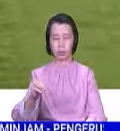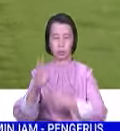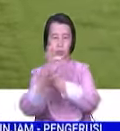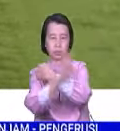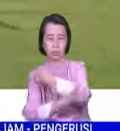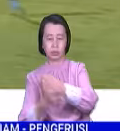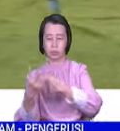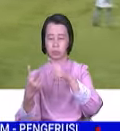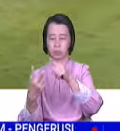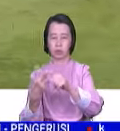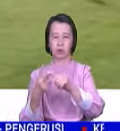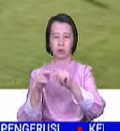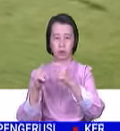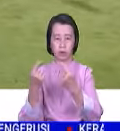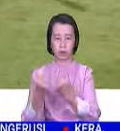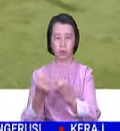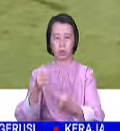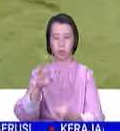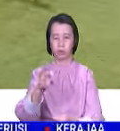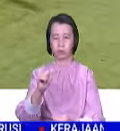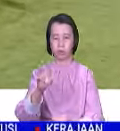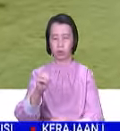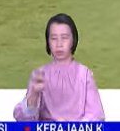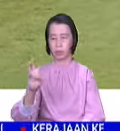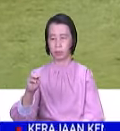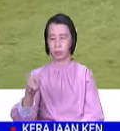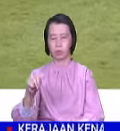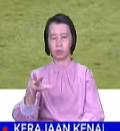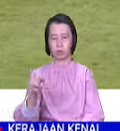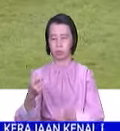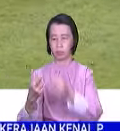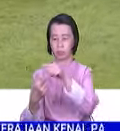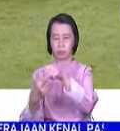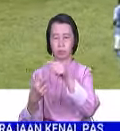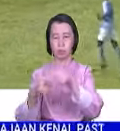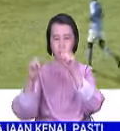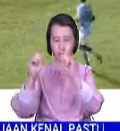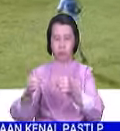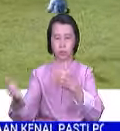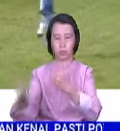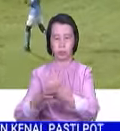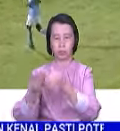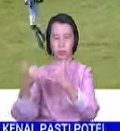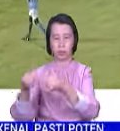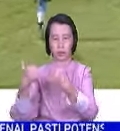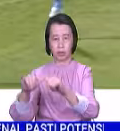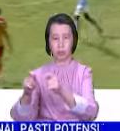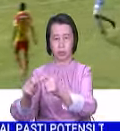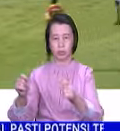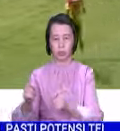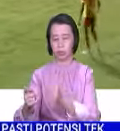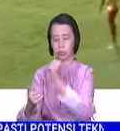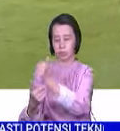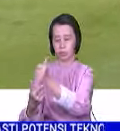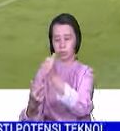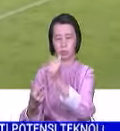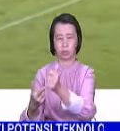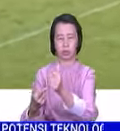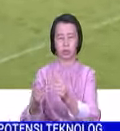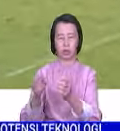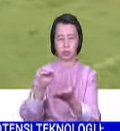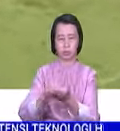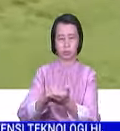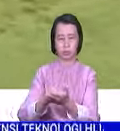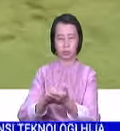negeri 9fc dan sekuat Project FF MSN masing-masing turut dibenarkan kembali beraksi di Venue outside the stadium